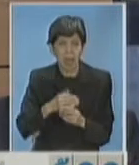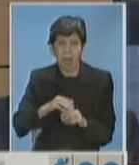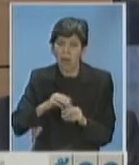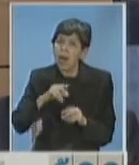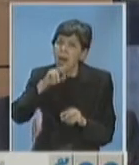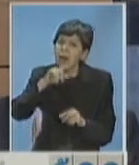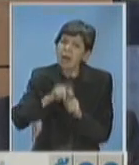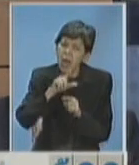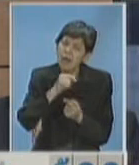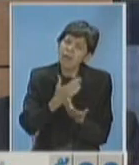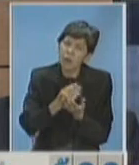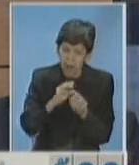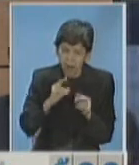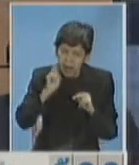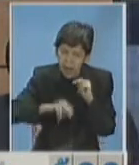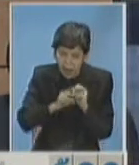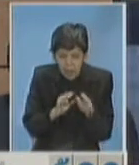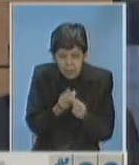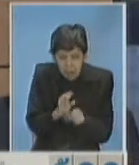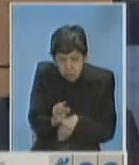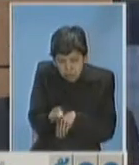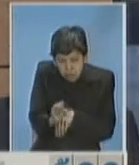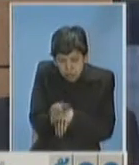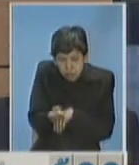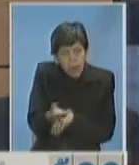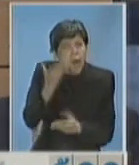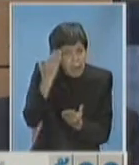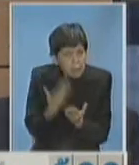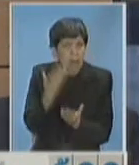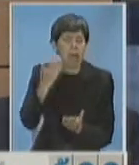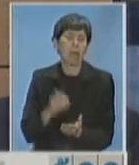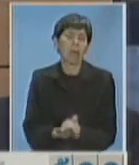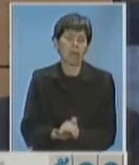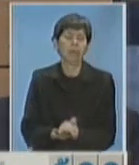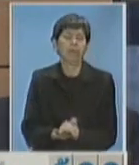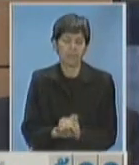งที่พี่น้องชาวอีสานชอบรับประทานก็ยังมีราคาแพงขึ้น